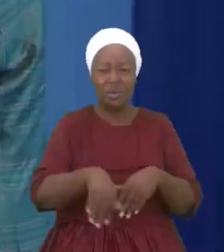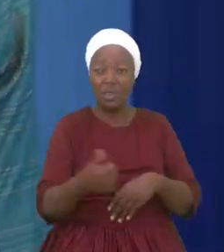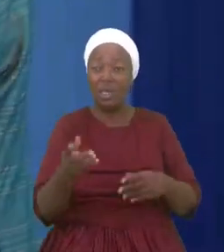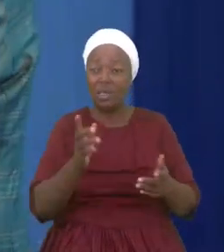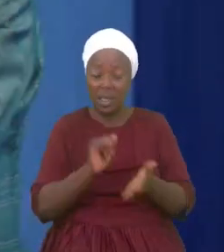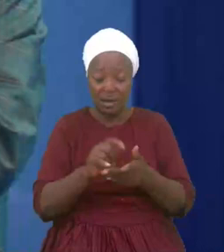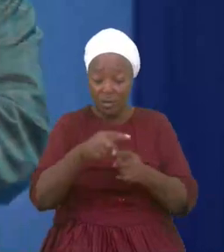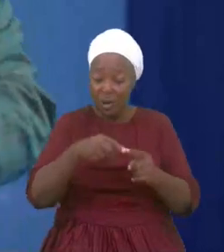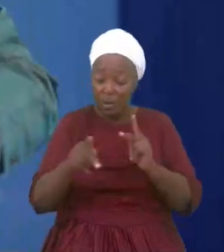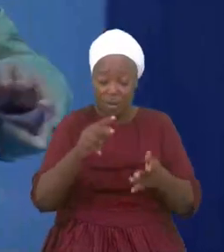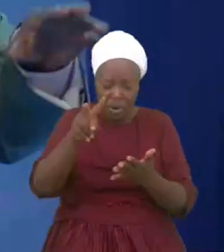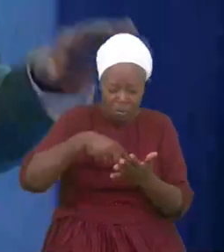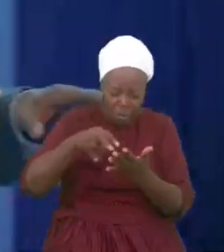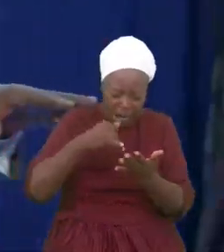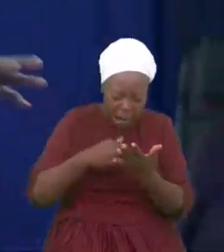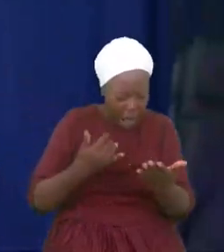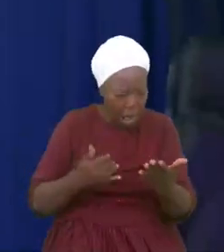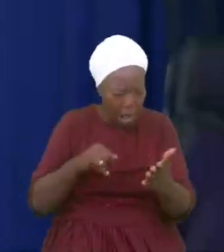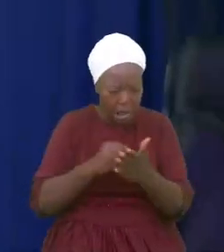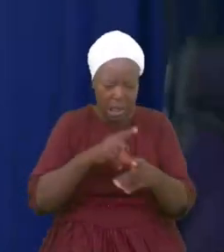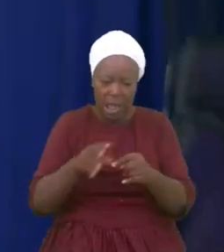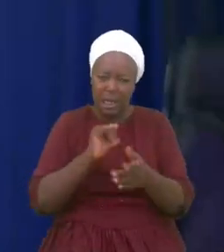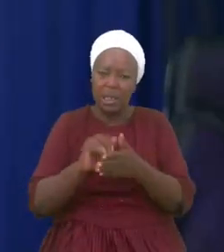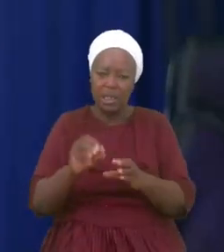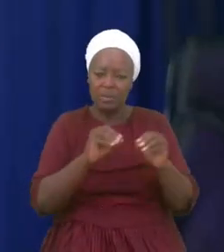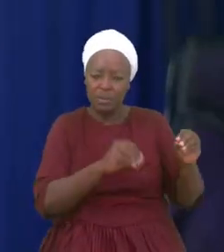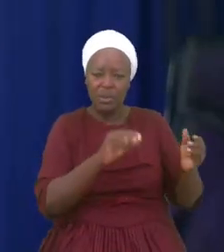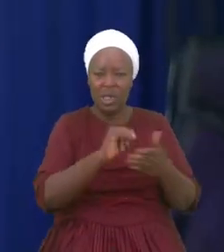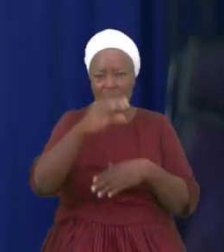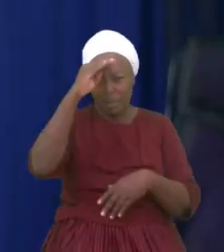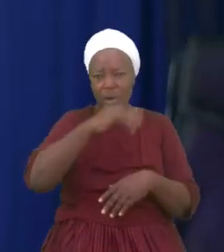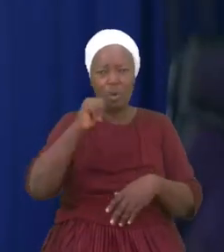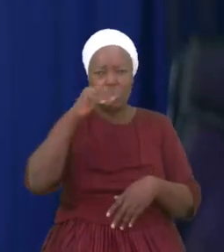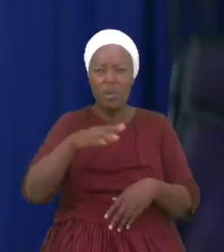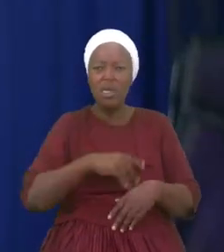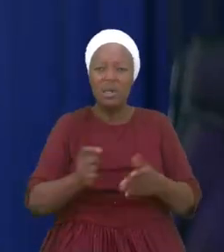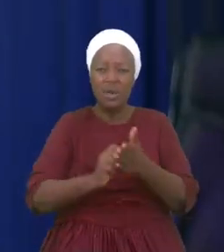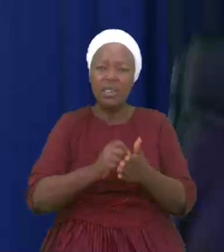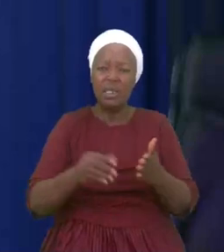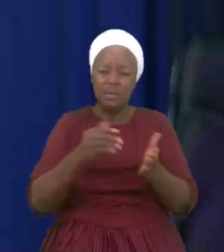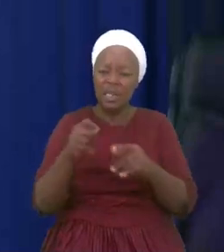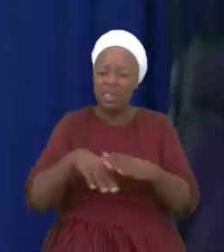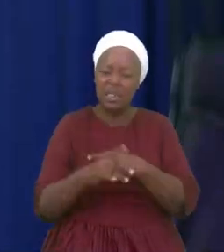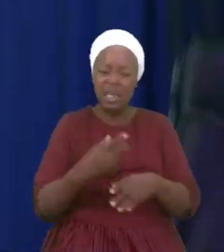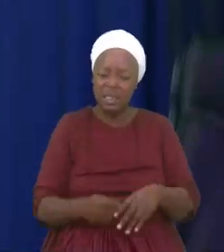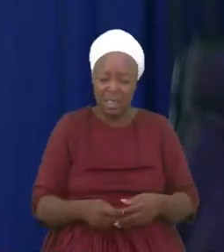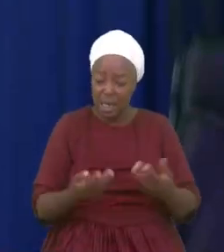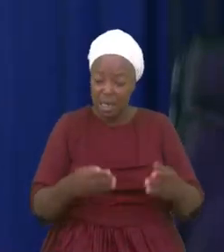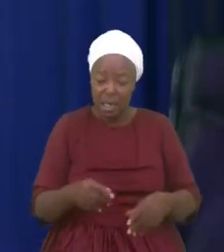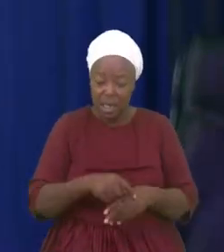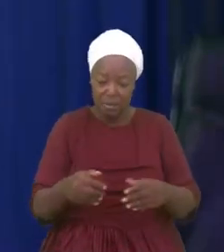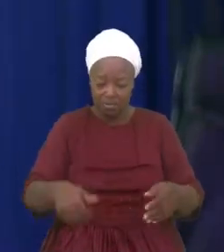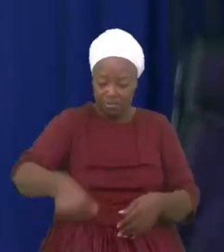but pour écrire quelque chose de très acidulé de très dangereux c'est si quelqu'un décrit